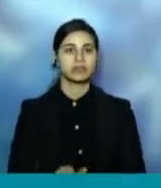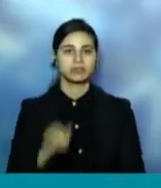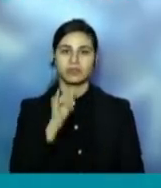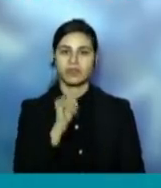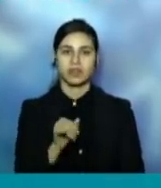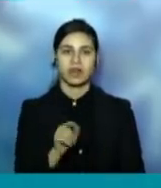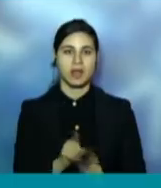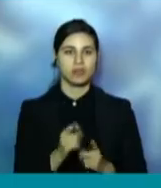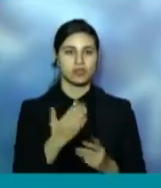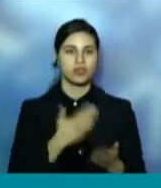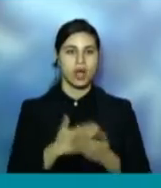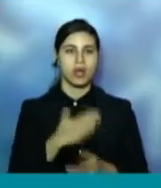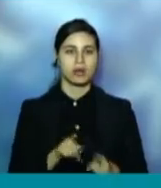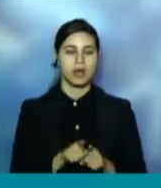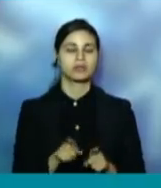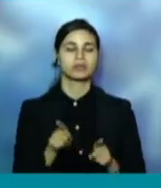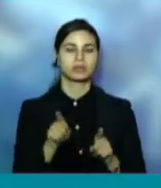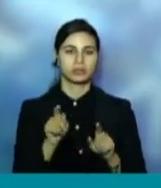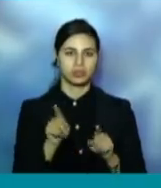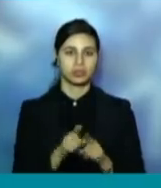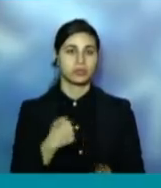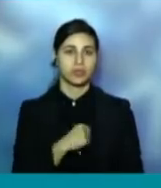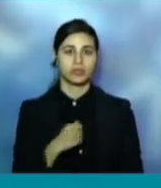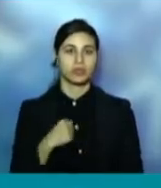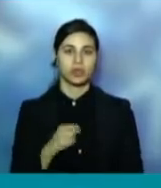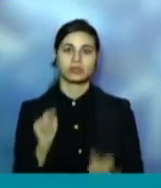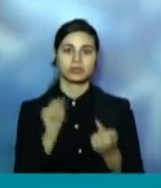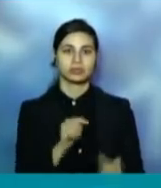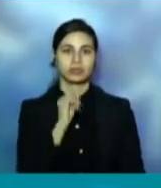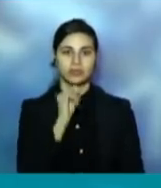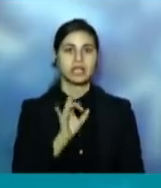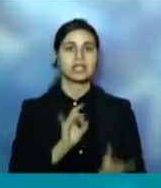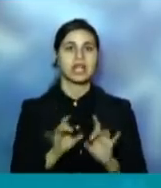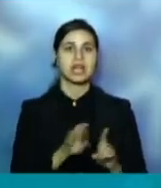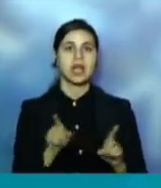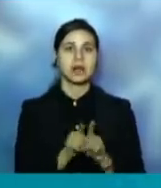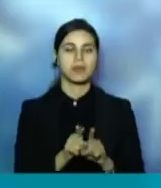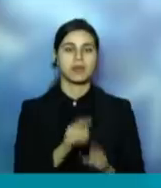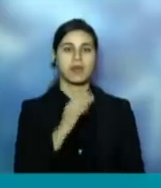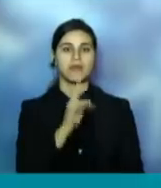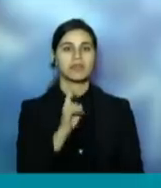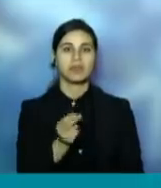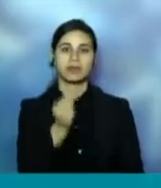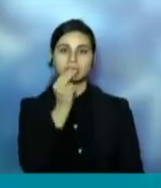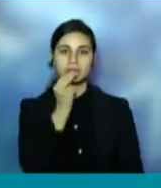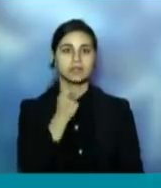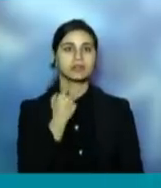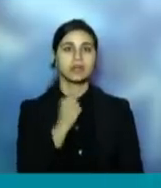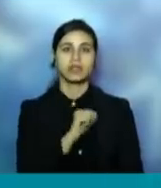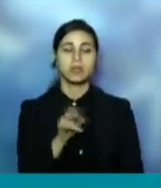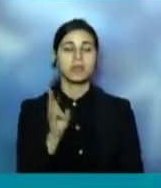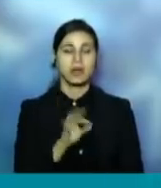გაიზრდება. ისევე როგორც რა თქმა უნდა მე როგორ გაუწევ იმას რეკლამას რომ ვინმე მიიღოს ალკოჰოლი,